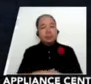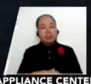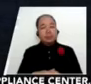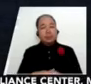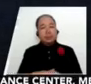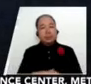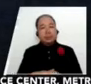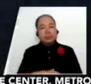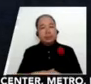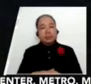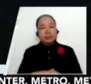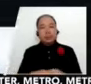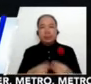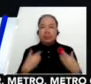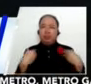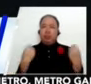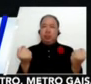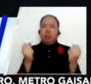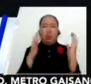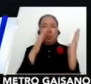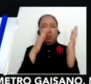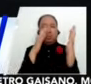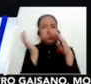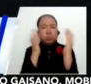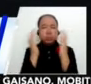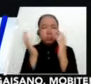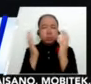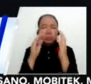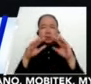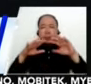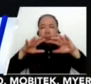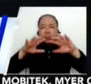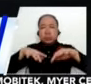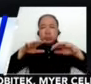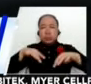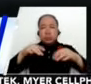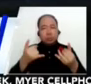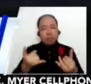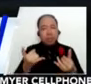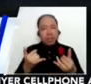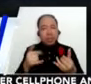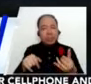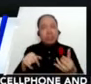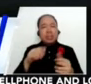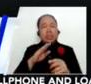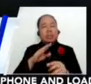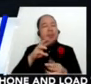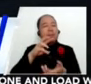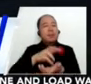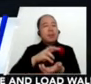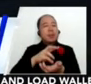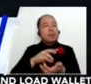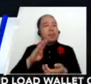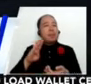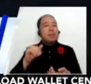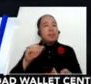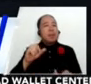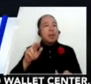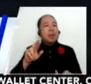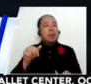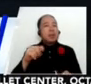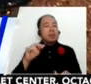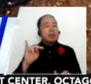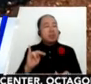Malakas na ang hangin at pabugso-bugso na ang ulan ngayong gabi dito sa Barangay Kasilyan, sa bayan ng Bakara sa probinsya ng Ilocos Norte,